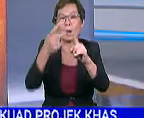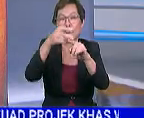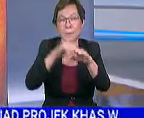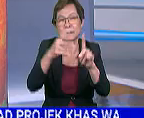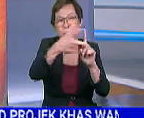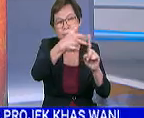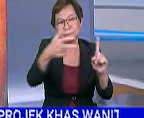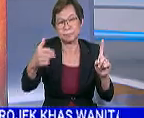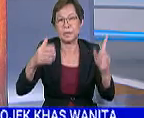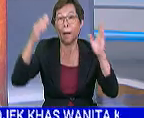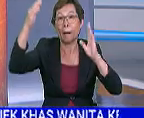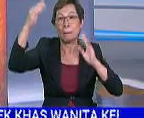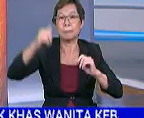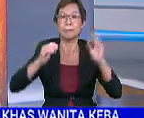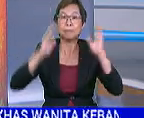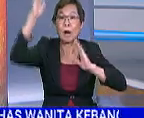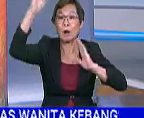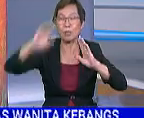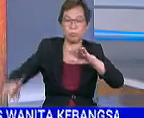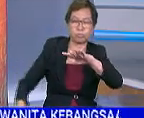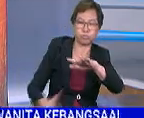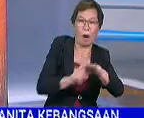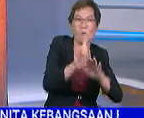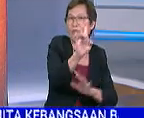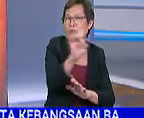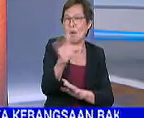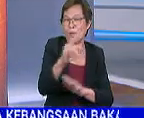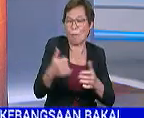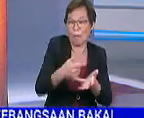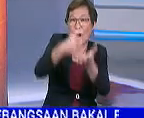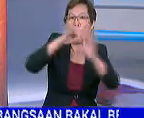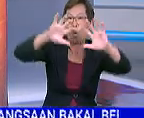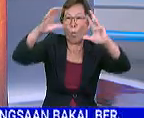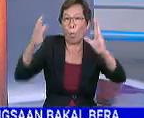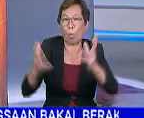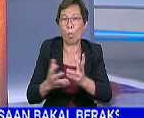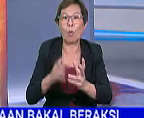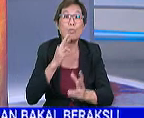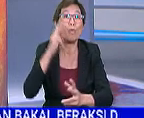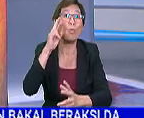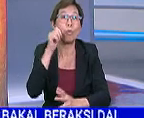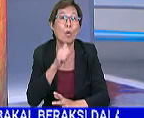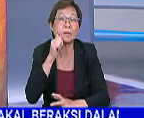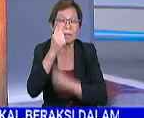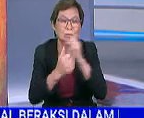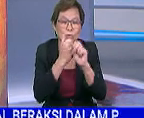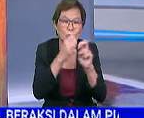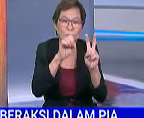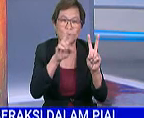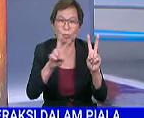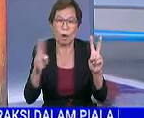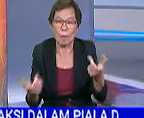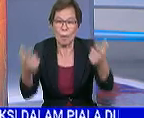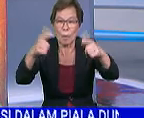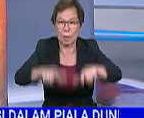Indonesia Malaysia bakal membuat penampilan sulung dalam kejohanan Piala Dunia remaja wanita 2022 yang akan berlangsung